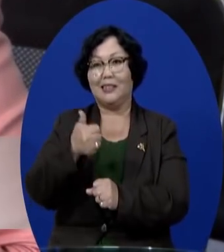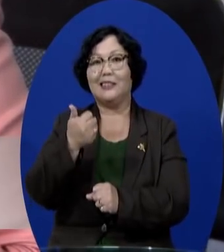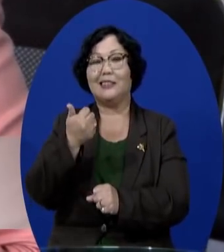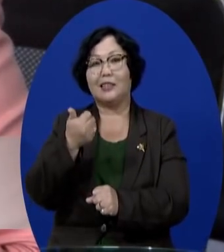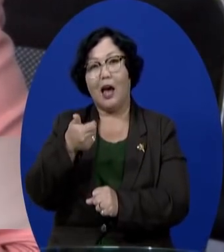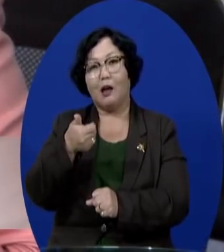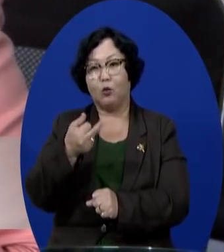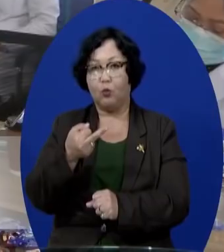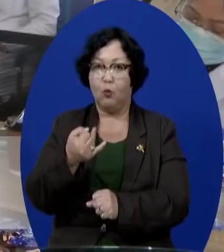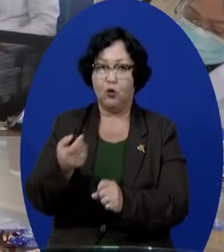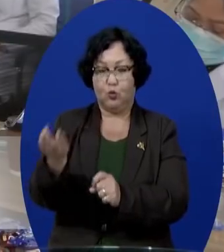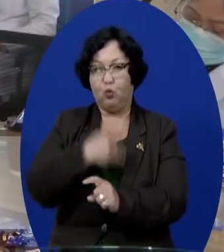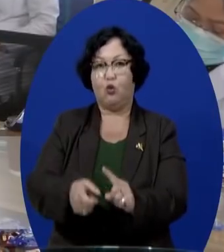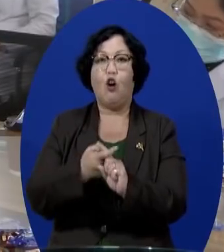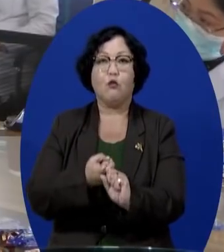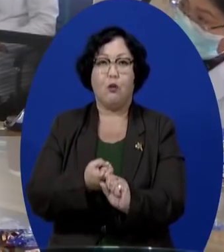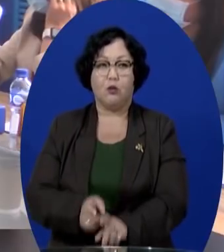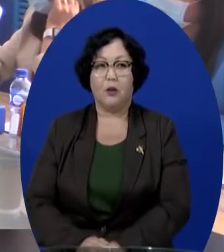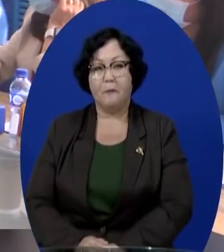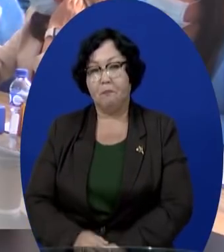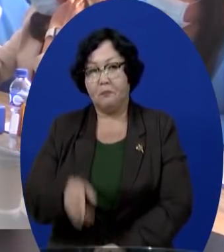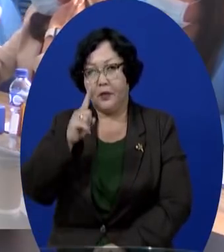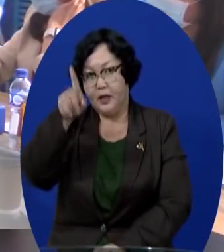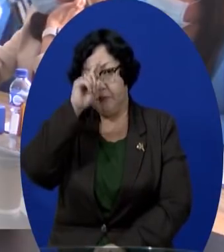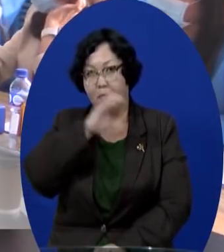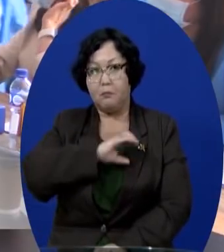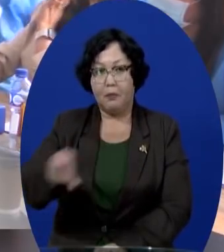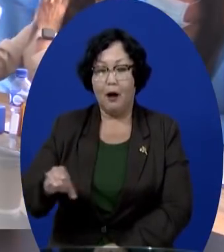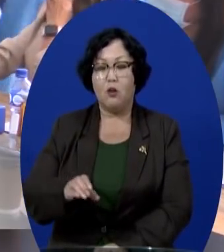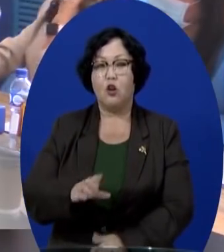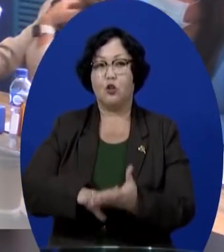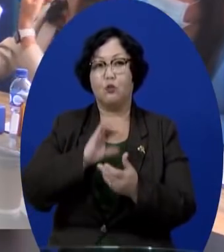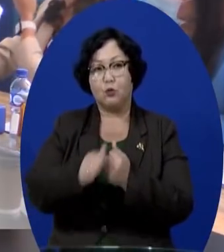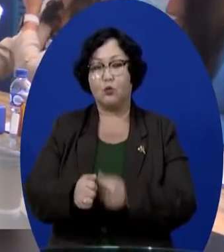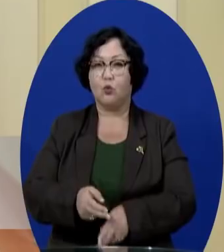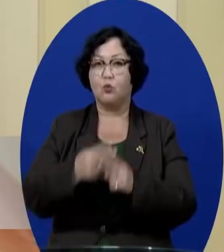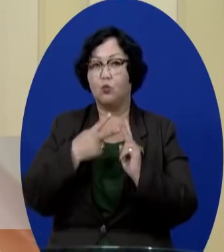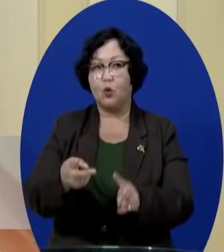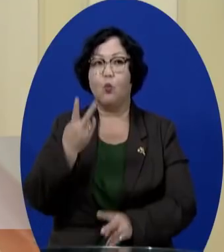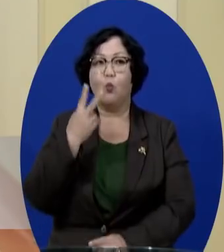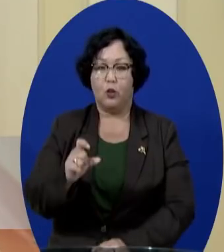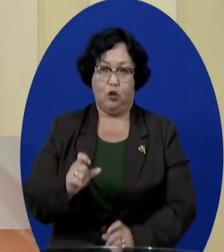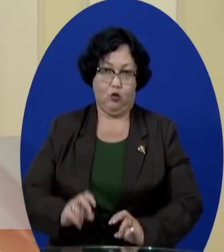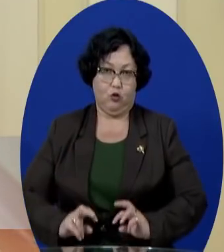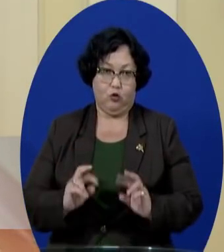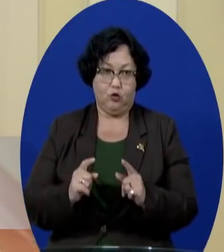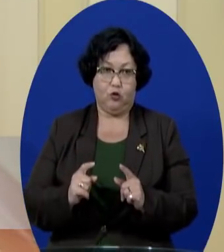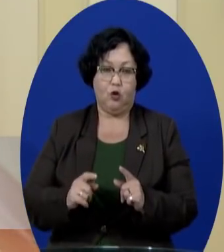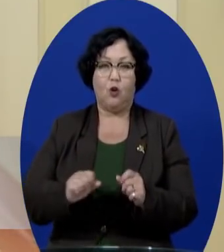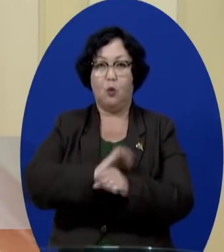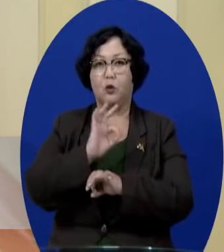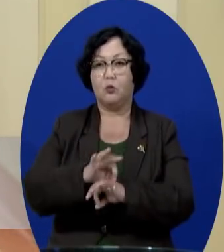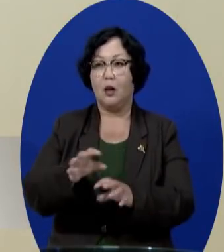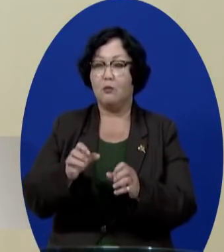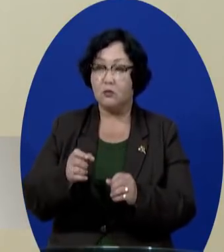нь бол харагдж байгаа. 1-р эмнэлгийн хамт олонны тухайд төлбөртэй тосломж үйлчлэхний үн тарифыг өөрчлөх COVID-19-ийн